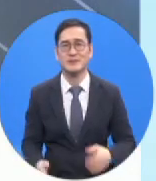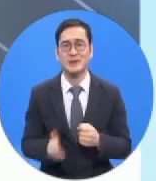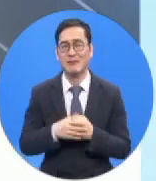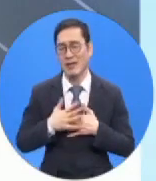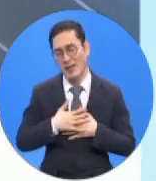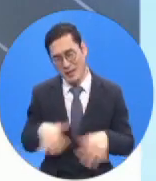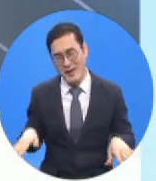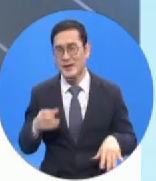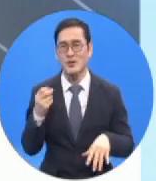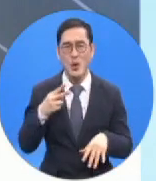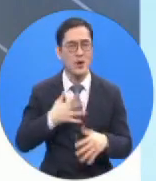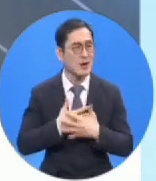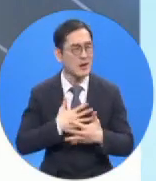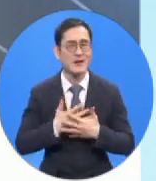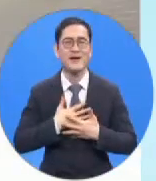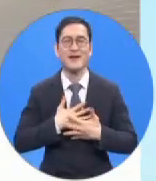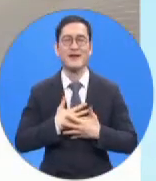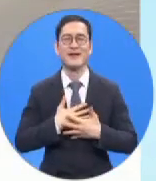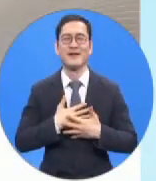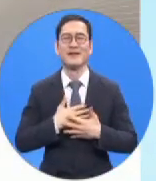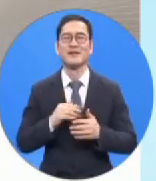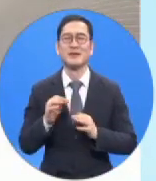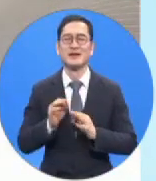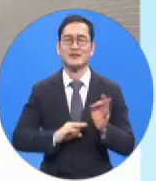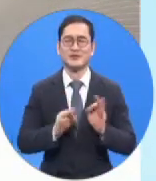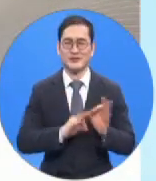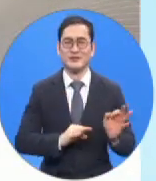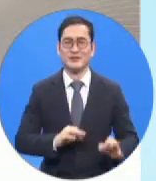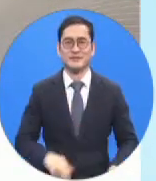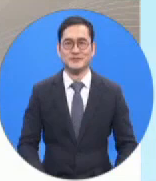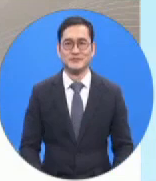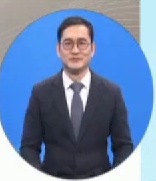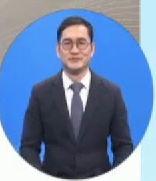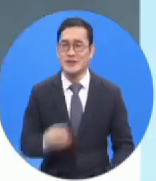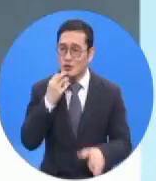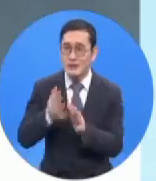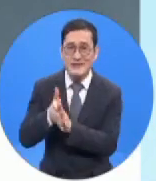두 후보들 다 뭐 저런 실수가 있는데 네. 그게 사실은 서울시장의